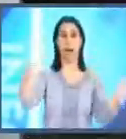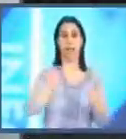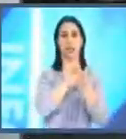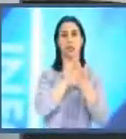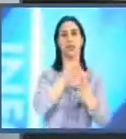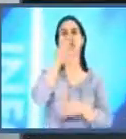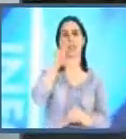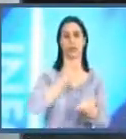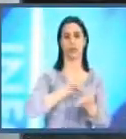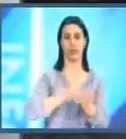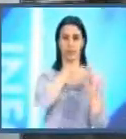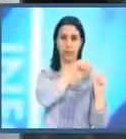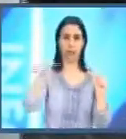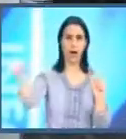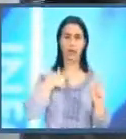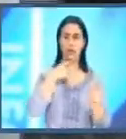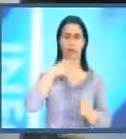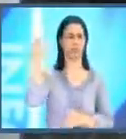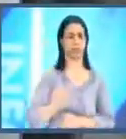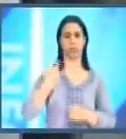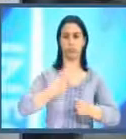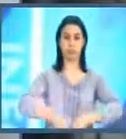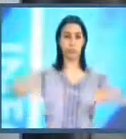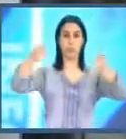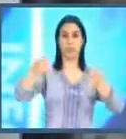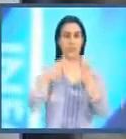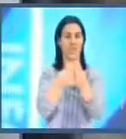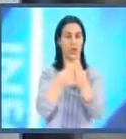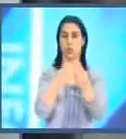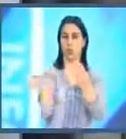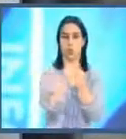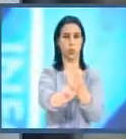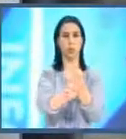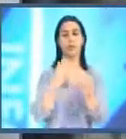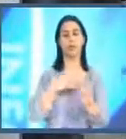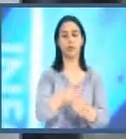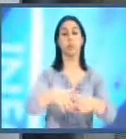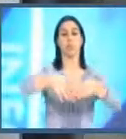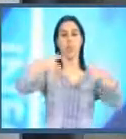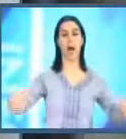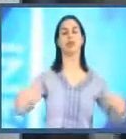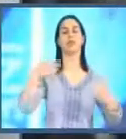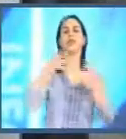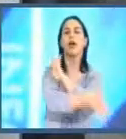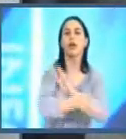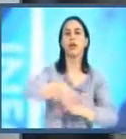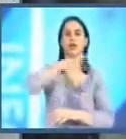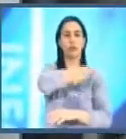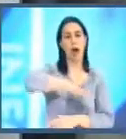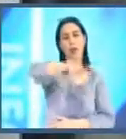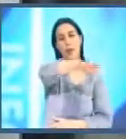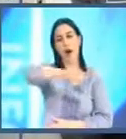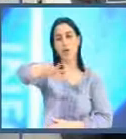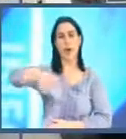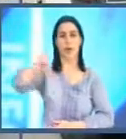passarà a 3, garantint que no hi hagi contenidors plens. Aquesta ampliació s'ha realitzat per tal que tots els barris